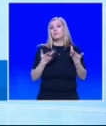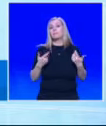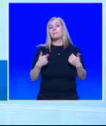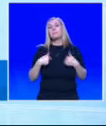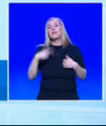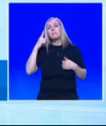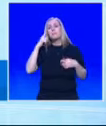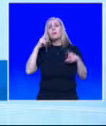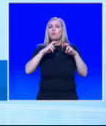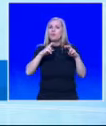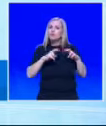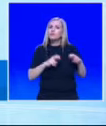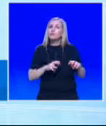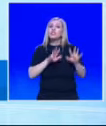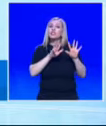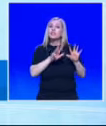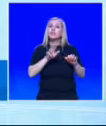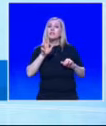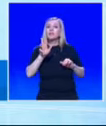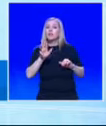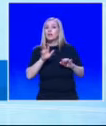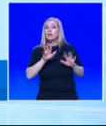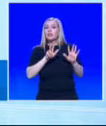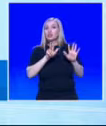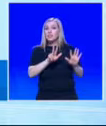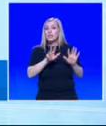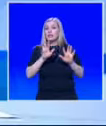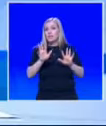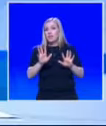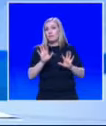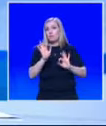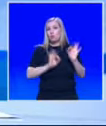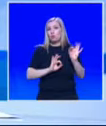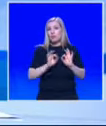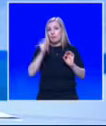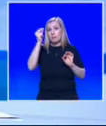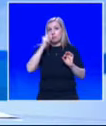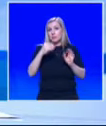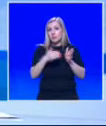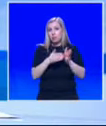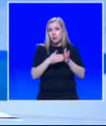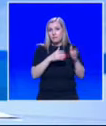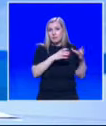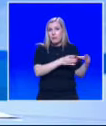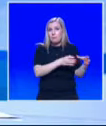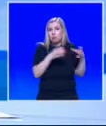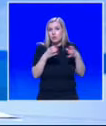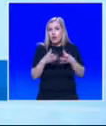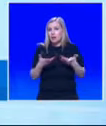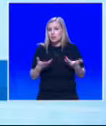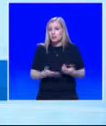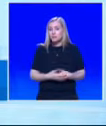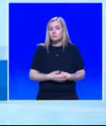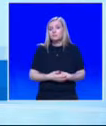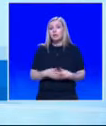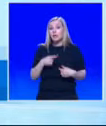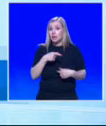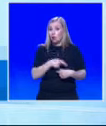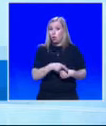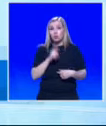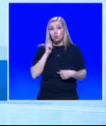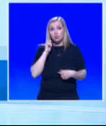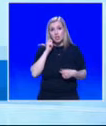проучване, 69% от българите са против този демонтаж. Е, добре, господин Станишев, какво казва историята? Бъдат, тези, които го направиха, ще